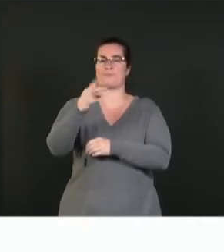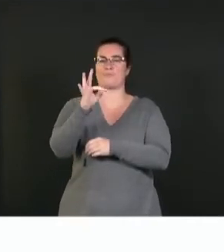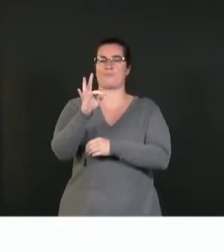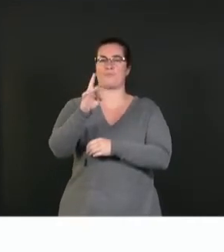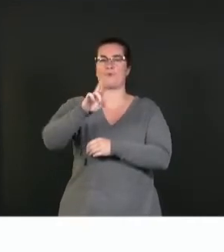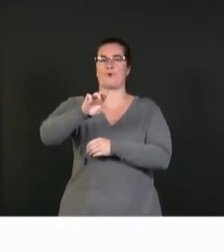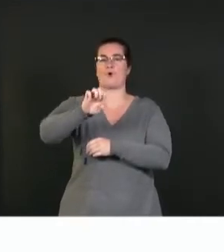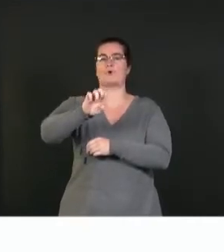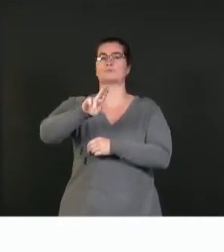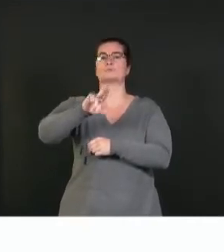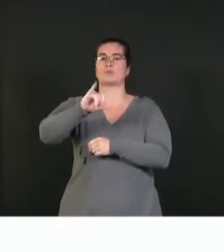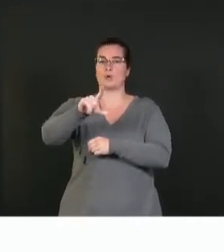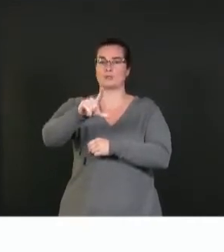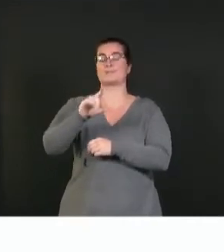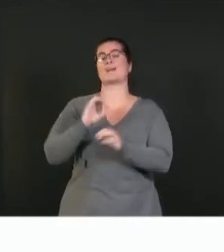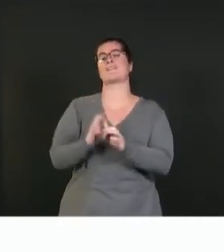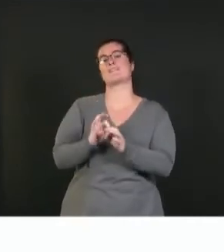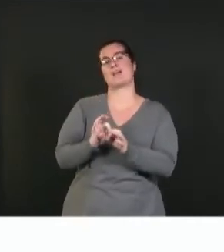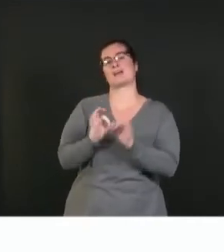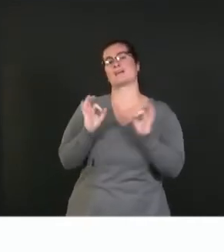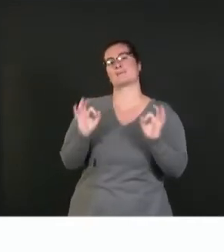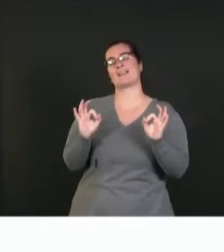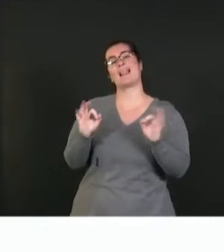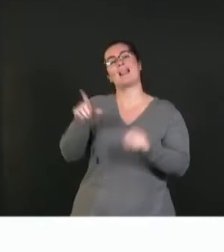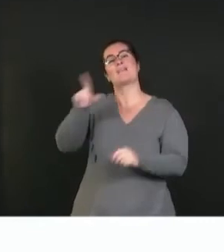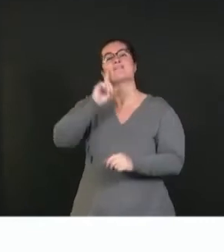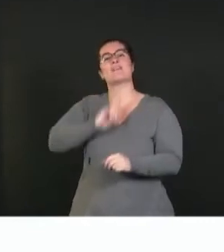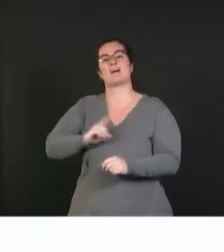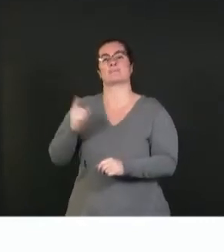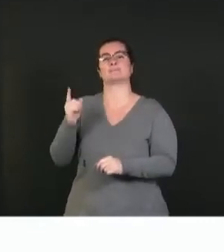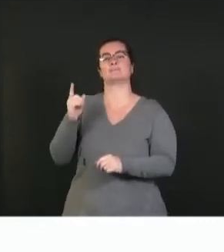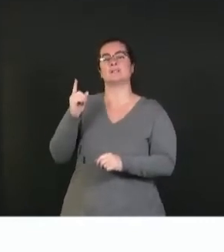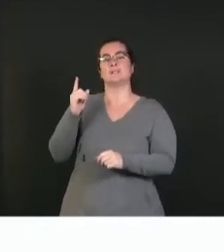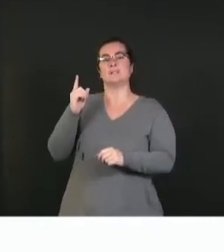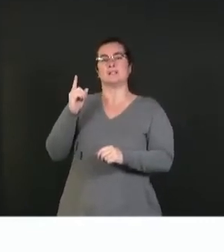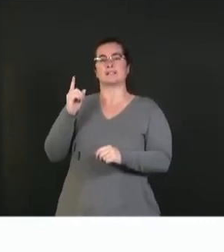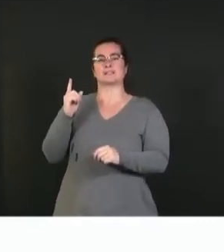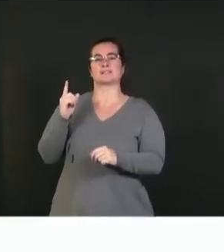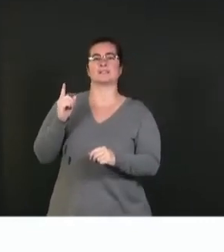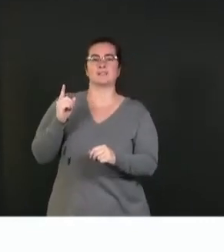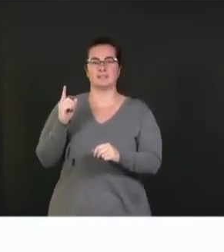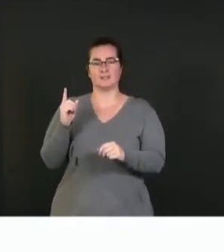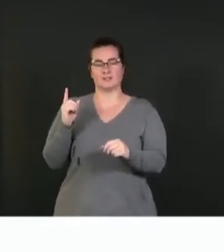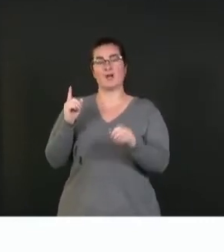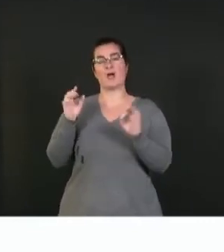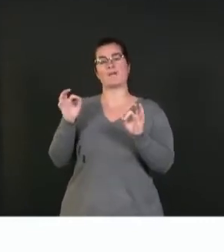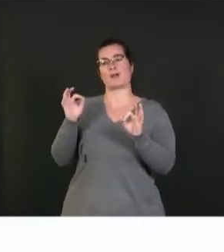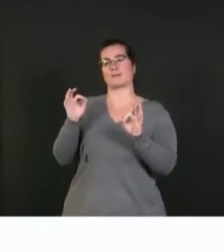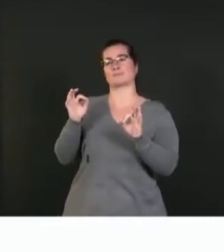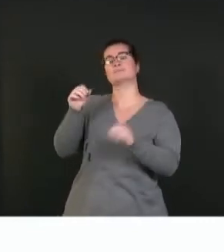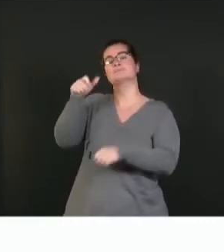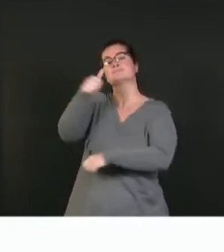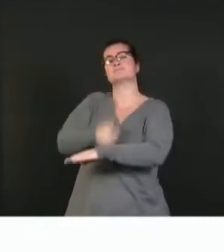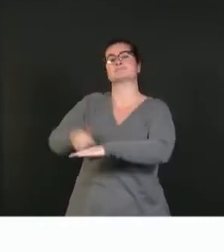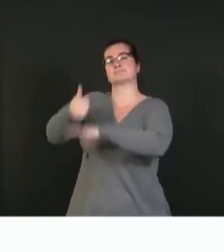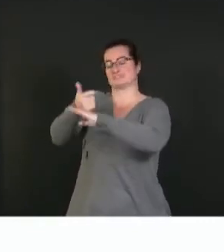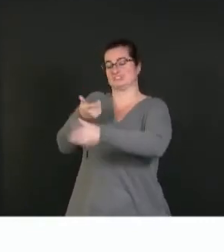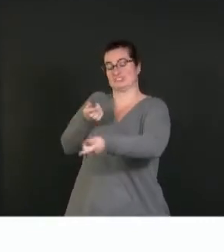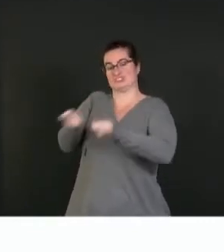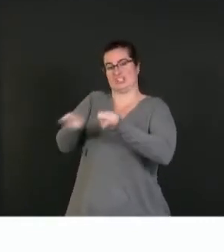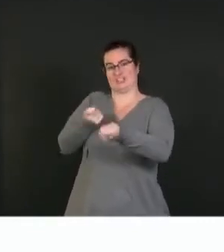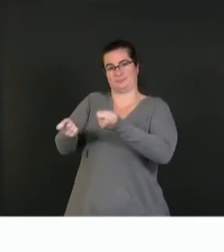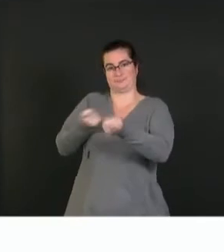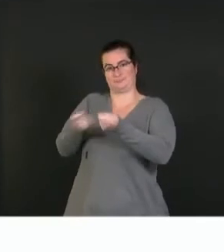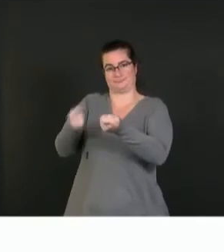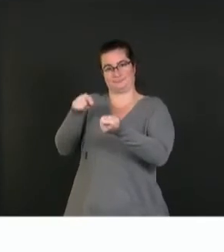engagement en écologiste. Et elle ne s'est pas représentée une seconde fois en disant, finalement, il y a une conscience, mais il n'y a pas une